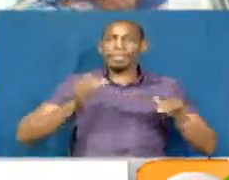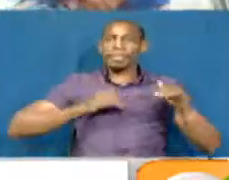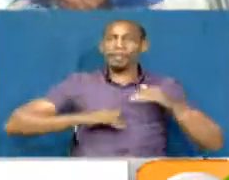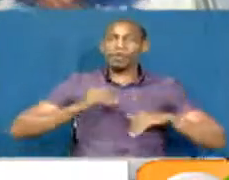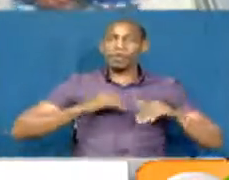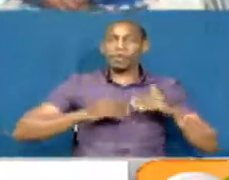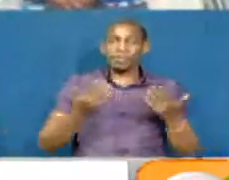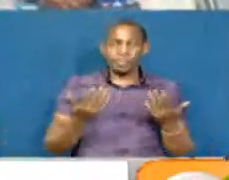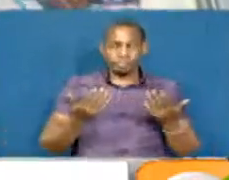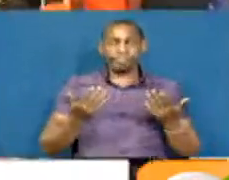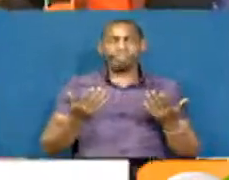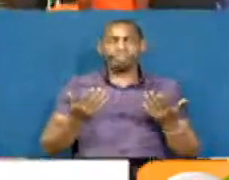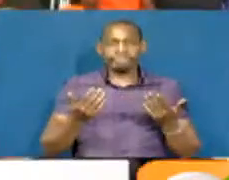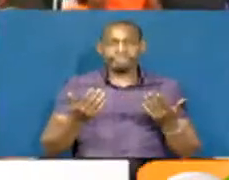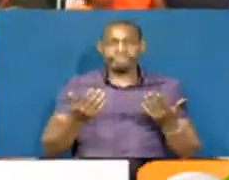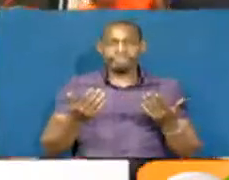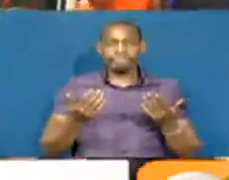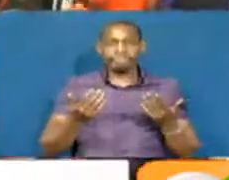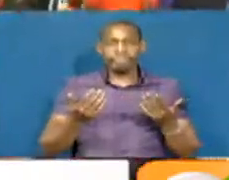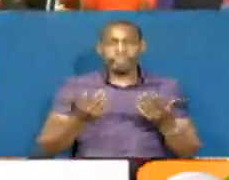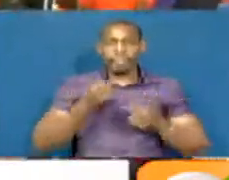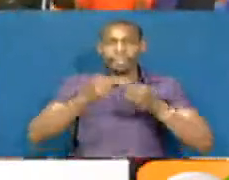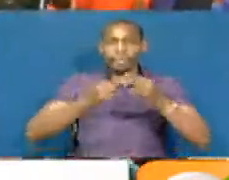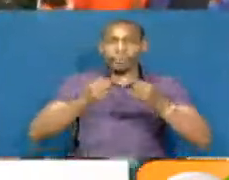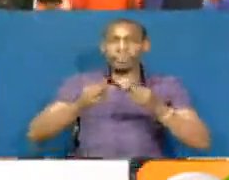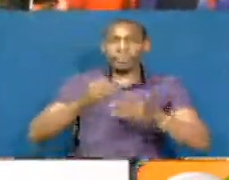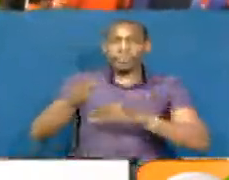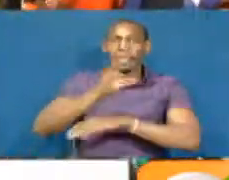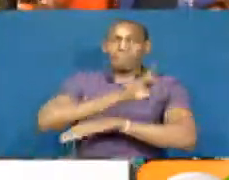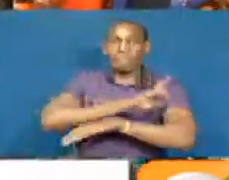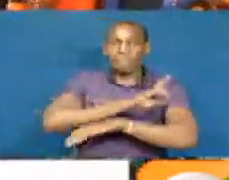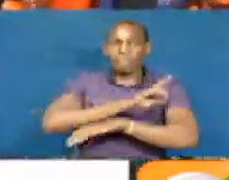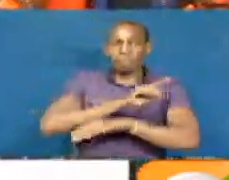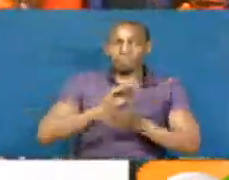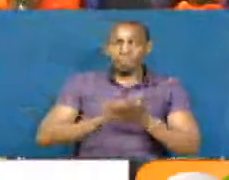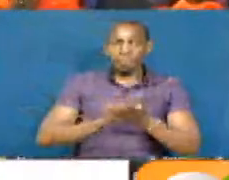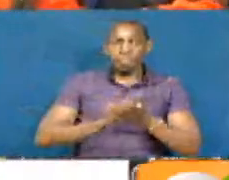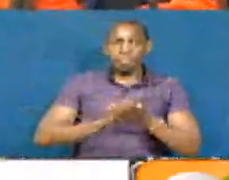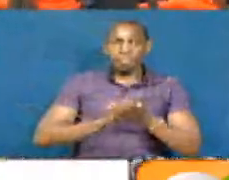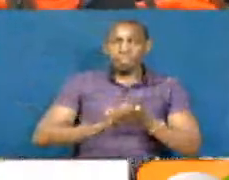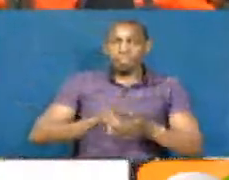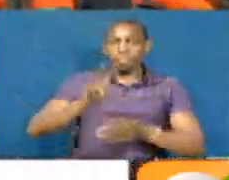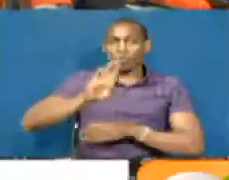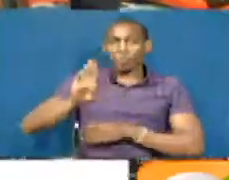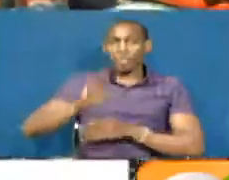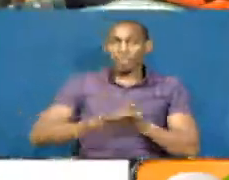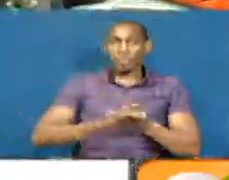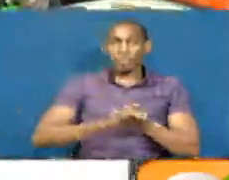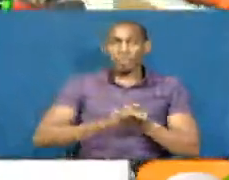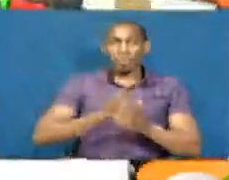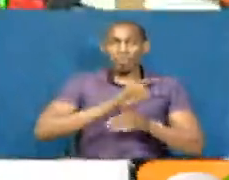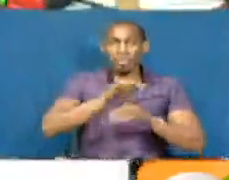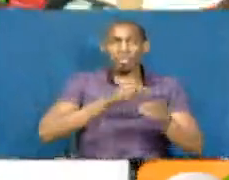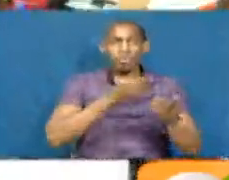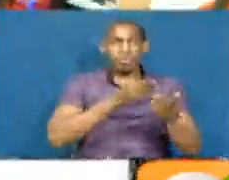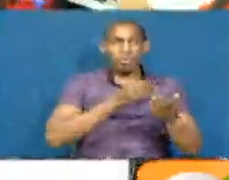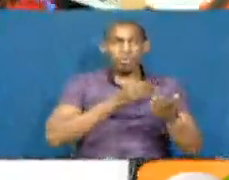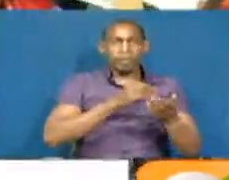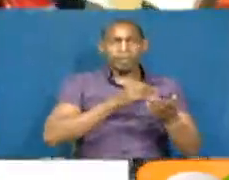Ufisadi inatoa kila siku shilling bilioni 2 kwa hazina ya serikali.